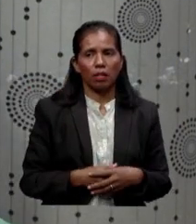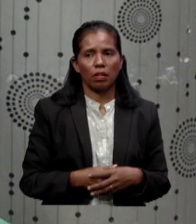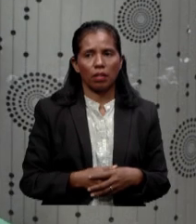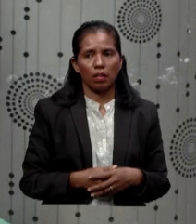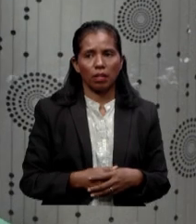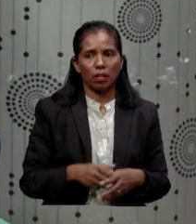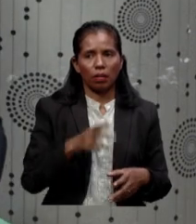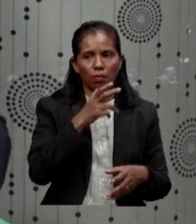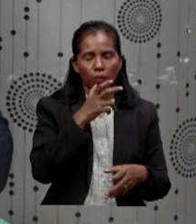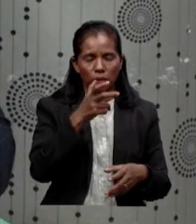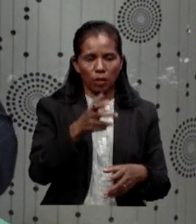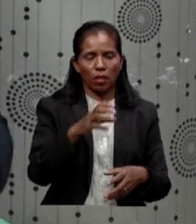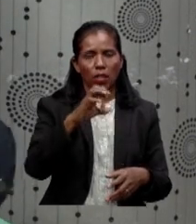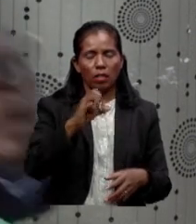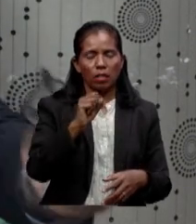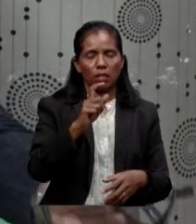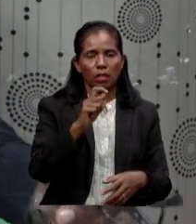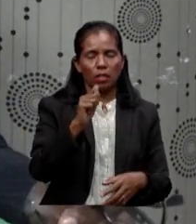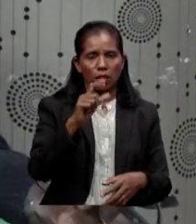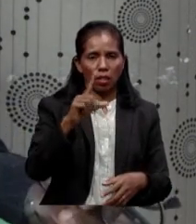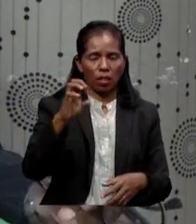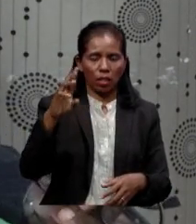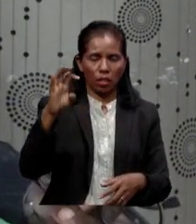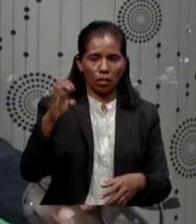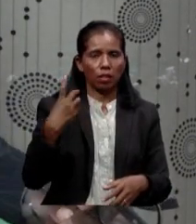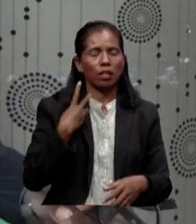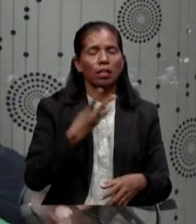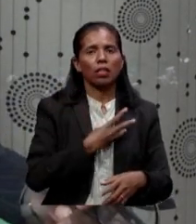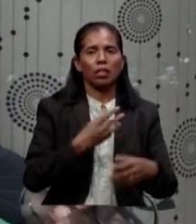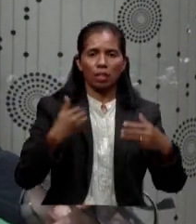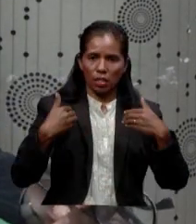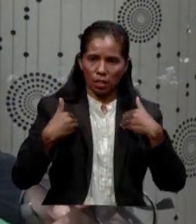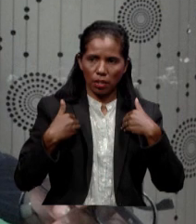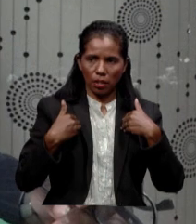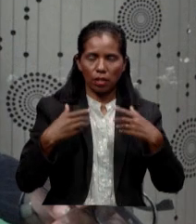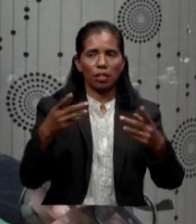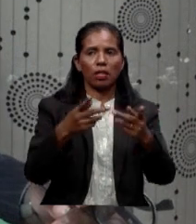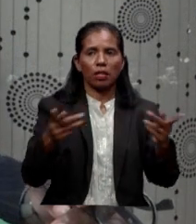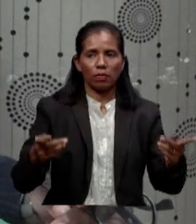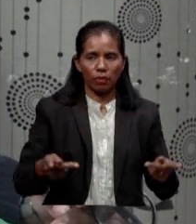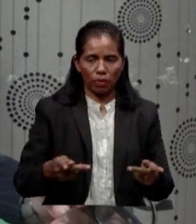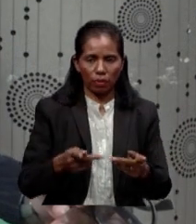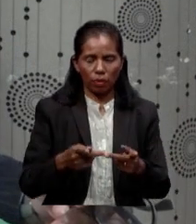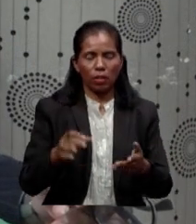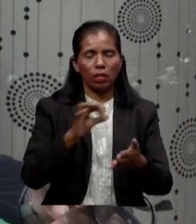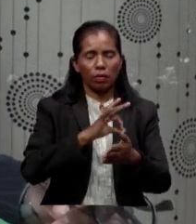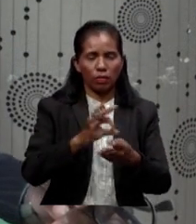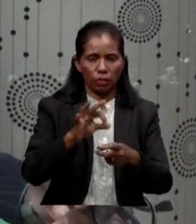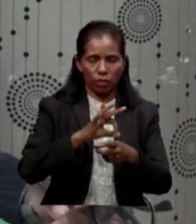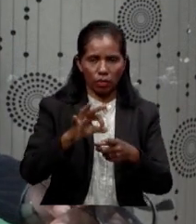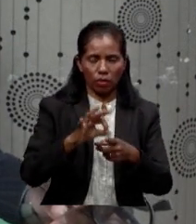iha Portugal iha estaleiro ne bem kita iha mo siha ona fatin kondisão ba formação ba tripulante